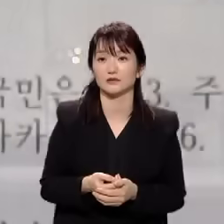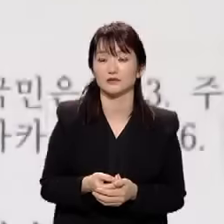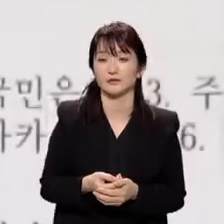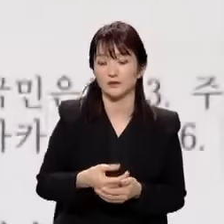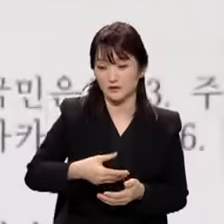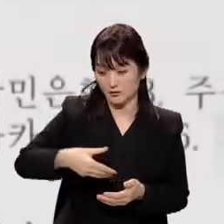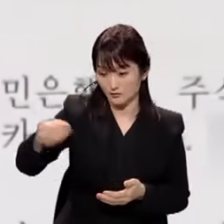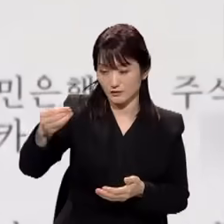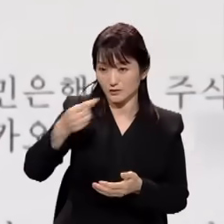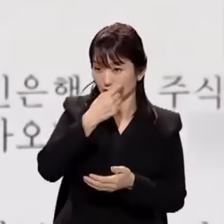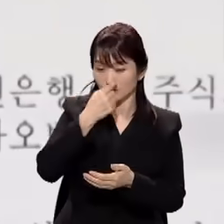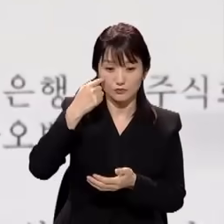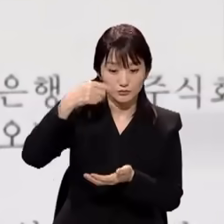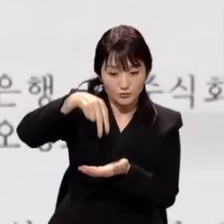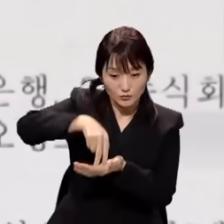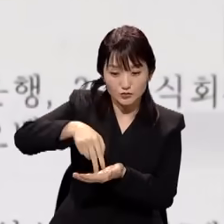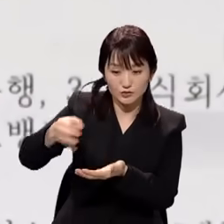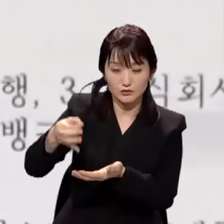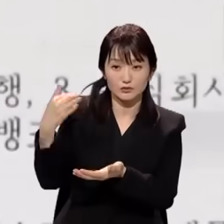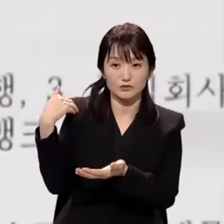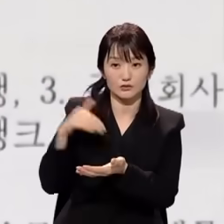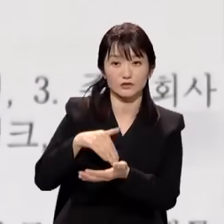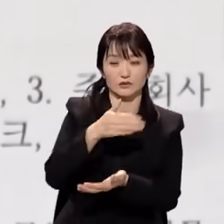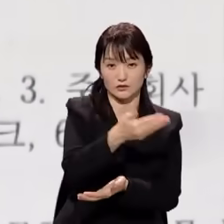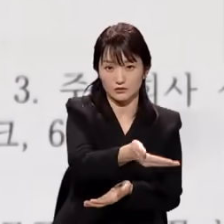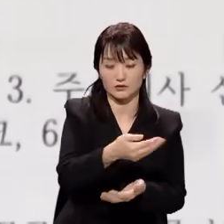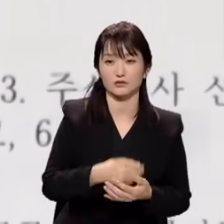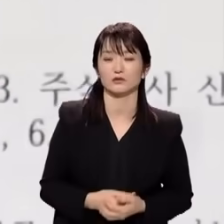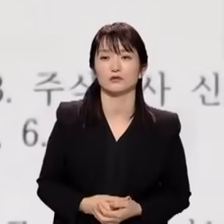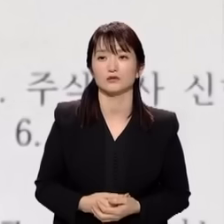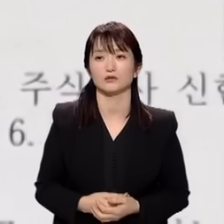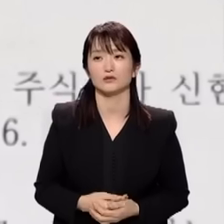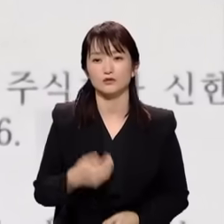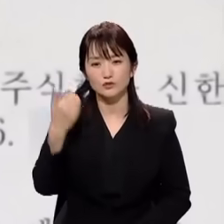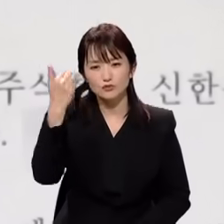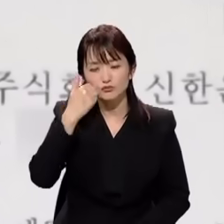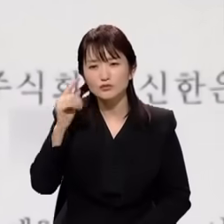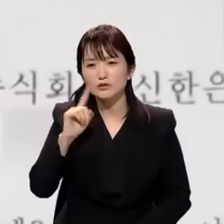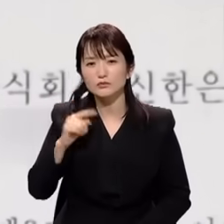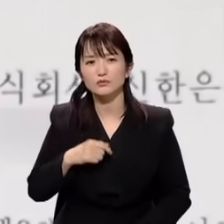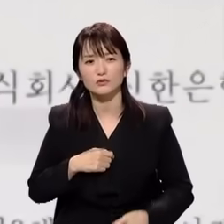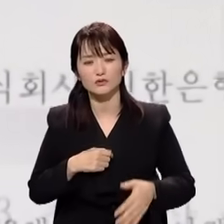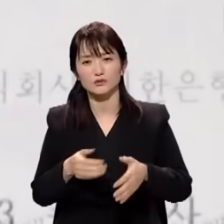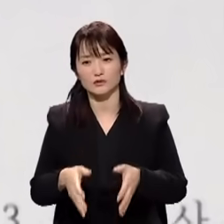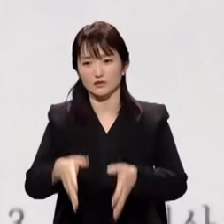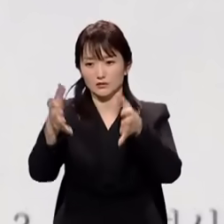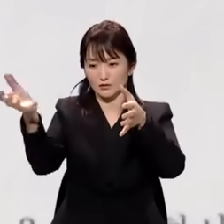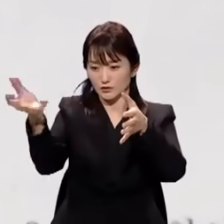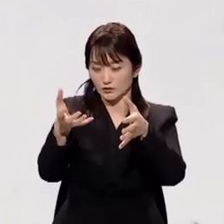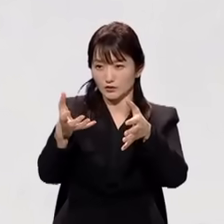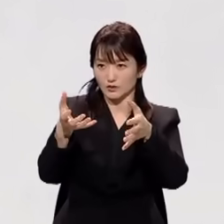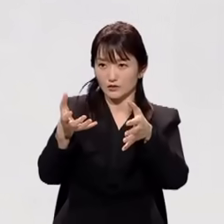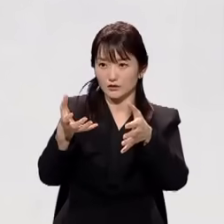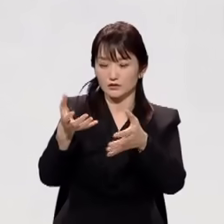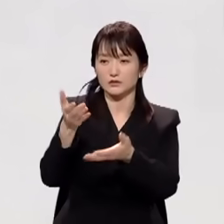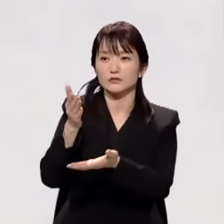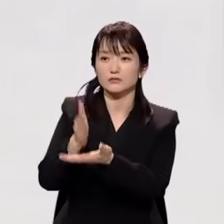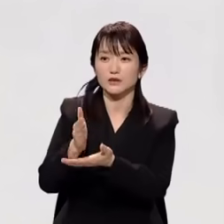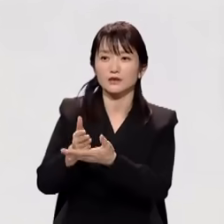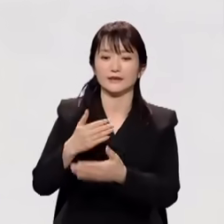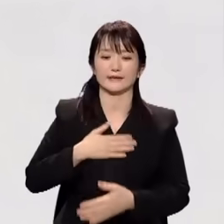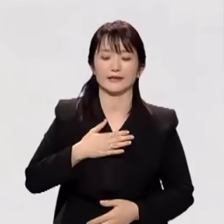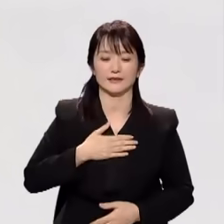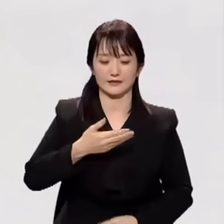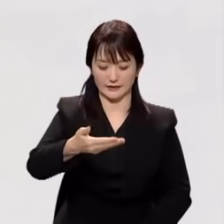돌려주잖아요. 그렇죠. 근데 누군가가 그 임대차 보증금을 세입자 주지 말고 나한테 주시오라고 지금 집주인한테 통지문을 법원을 통해서